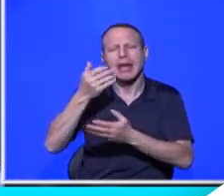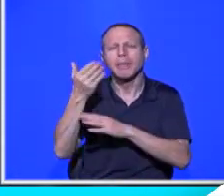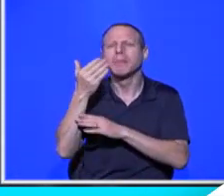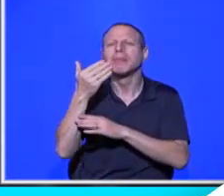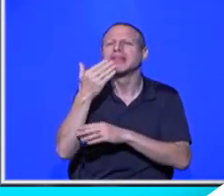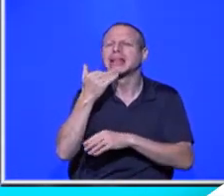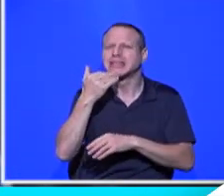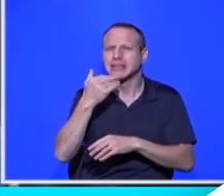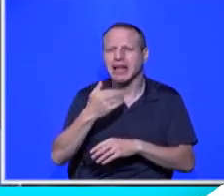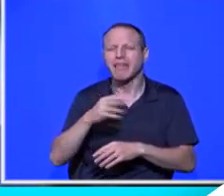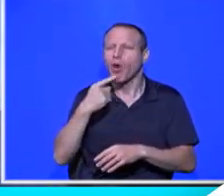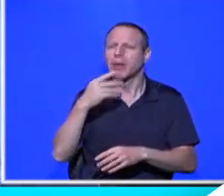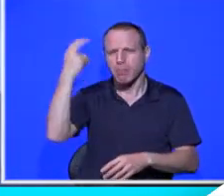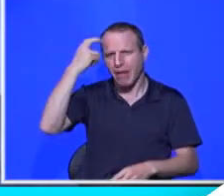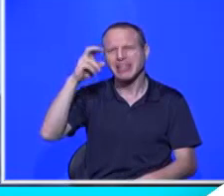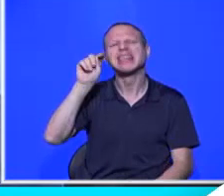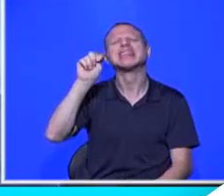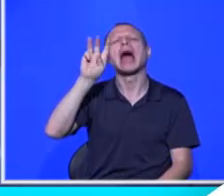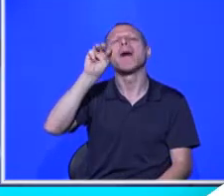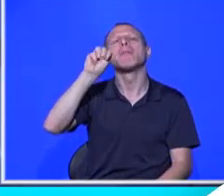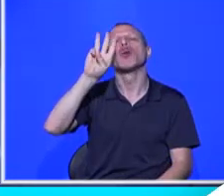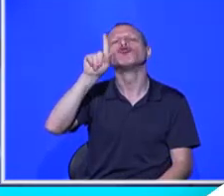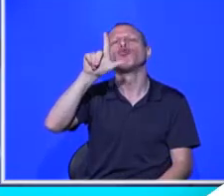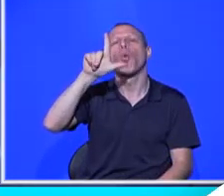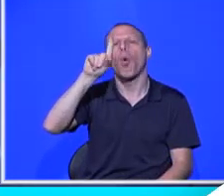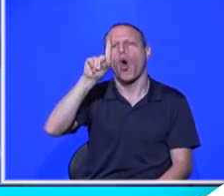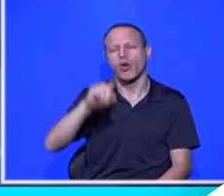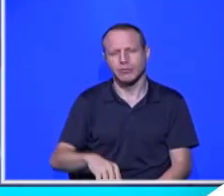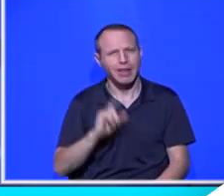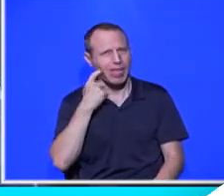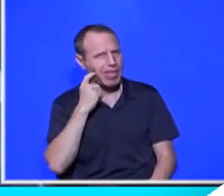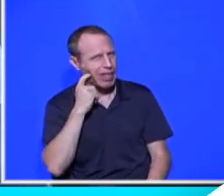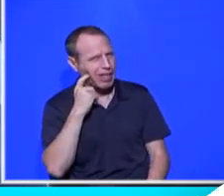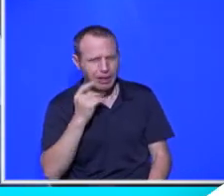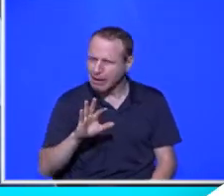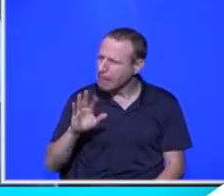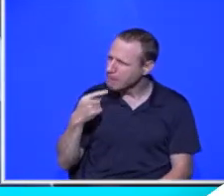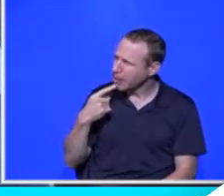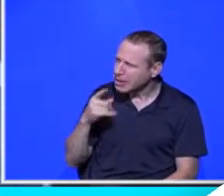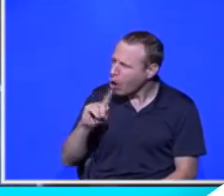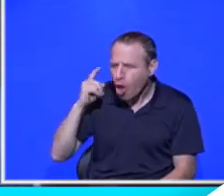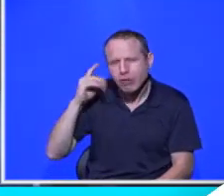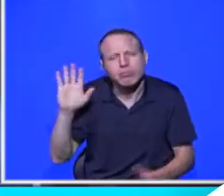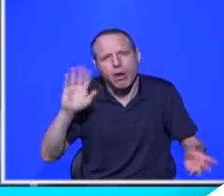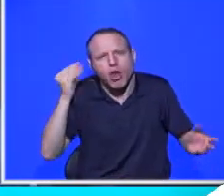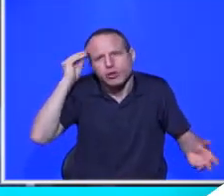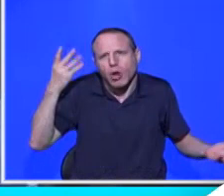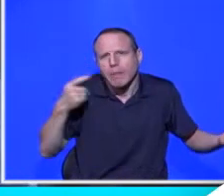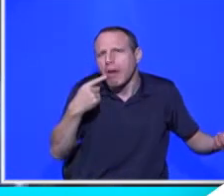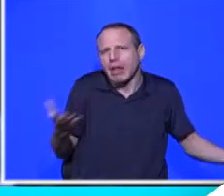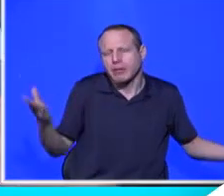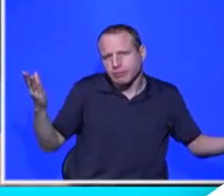בערבית, תנשו לו. כאילו, אתה יודע, שיחק, מה אמרת? לא יודע מה אמרת. אלי, לא יודע, לא זוכר מה